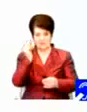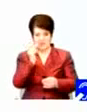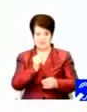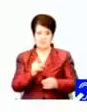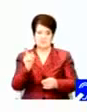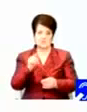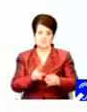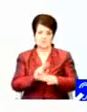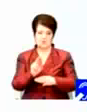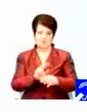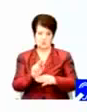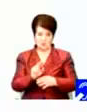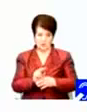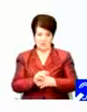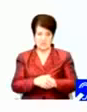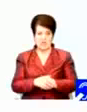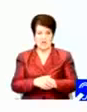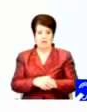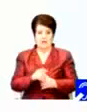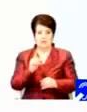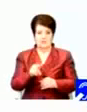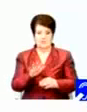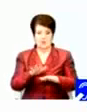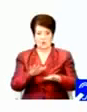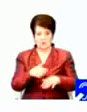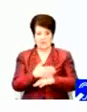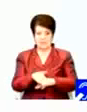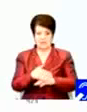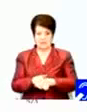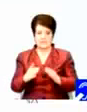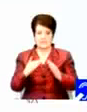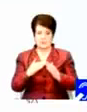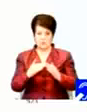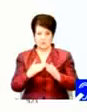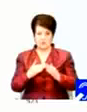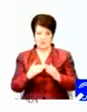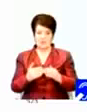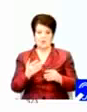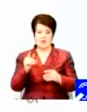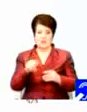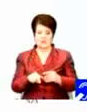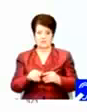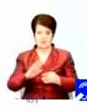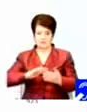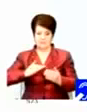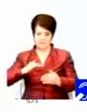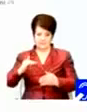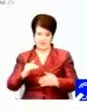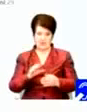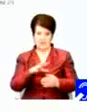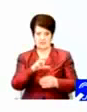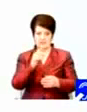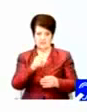limba de instruire, codul numeric personal, localitatea și adresa de domiciliu. Trebuie anexată copia buletinului de identitate și